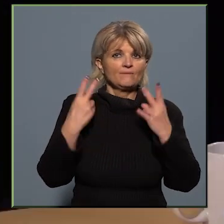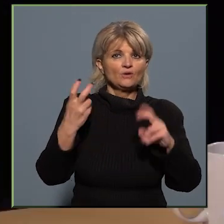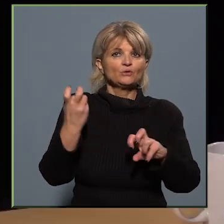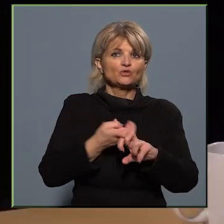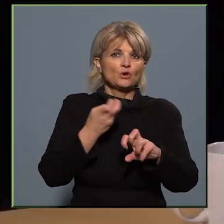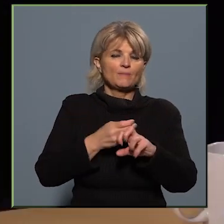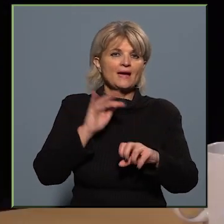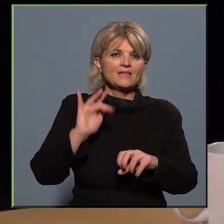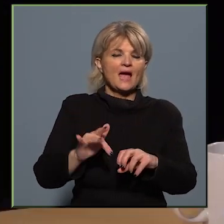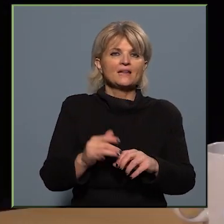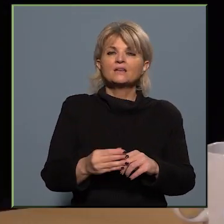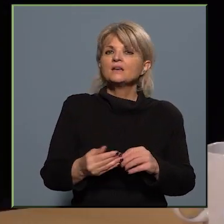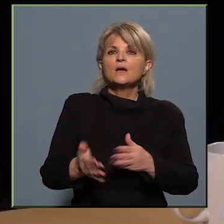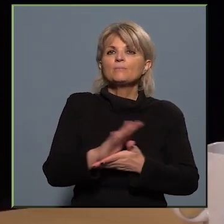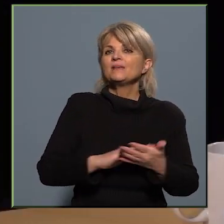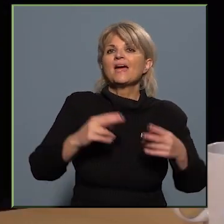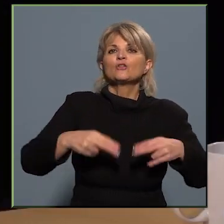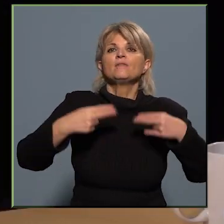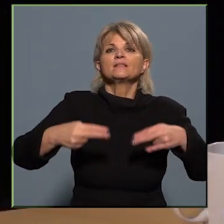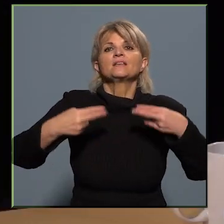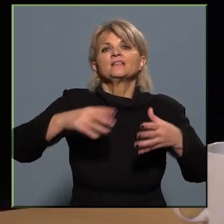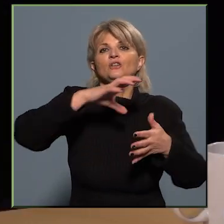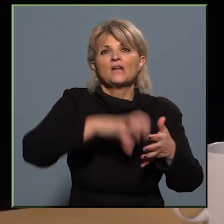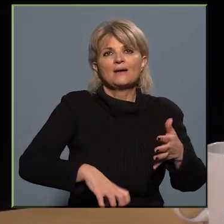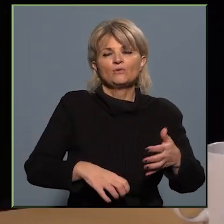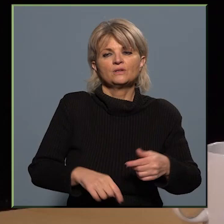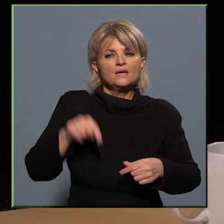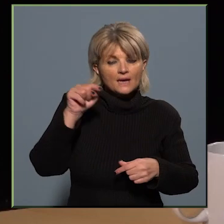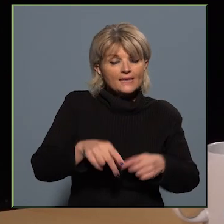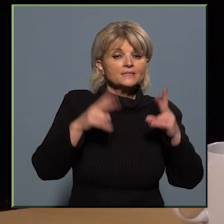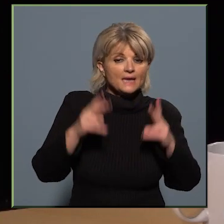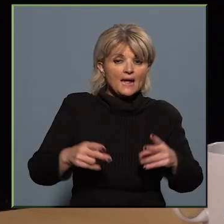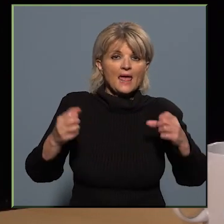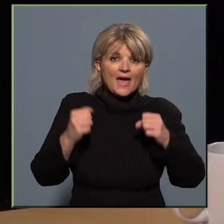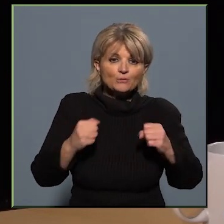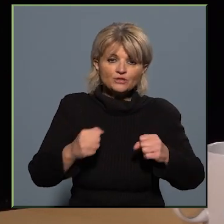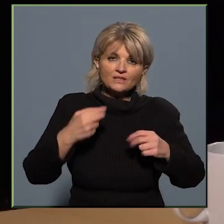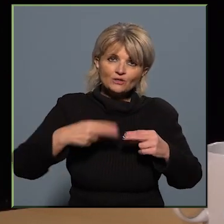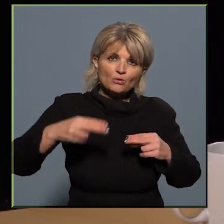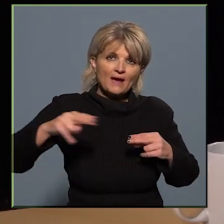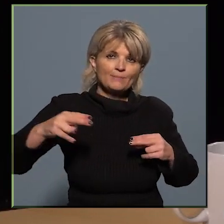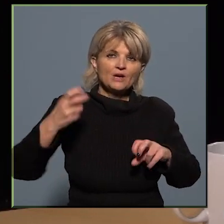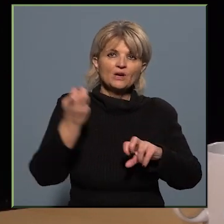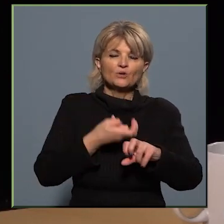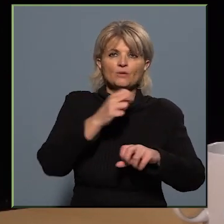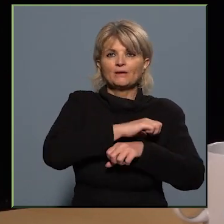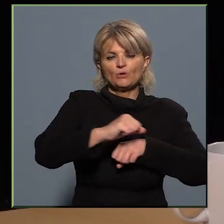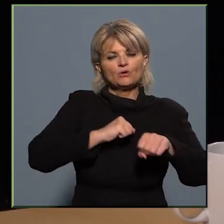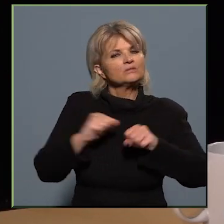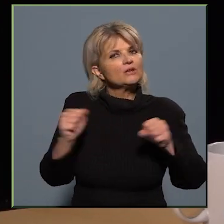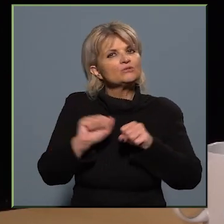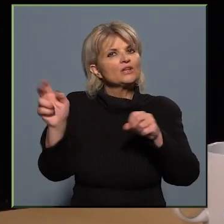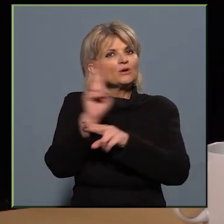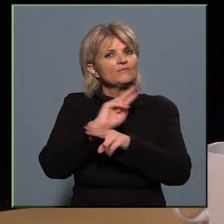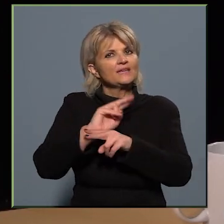konklúzió? Hogy ezt tovább kell erősíteni, hogyha nagyon leegyszerűsíteném. A kőbányai önkormányzat mindig nagyon figyelt arra,